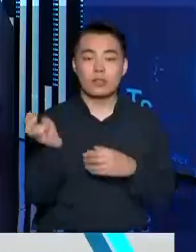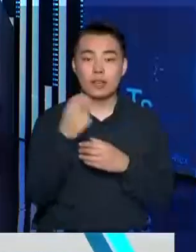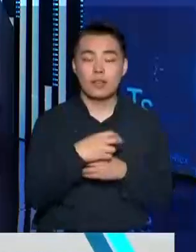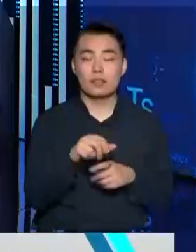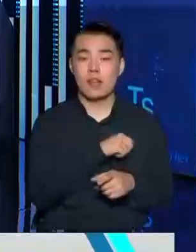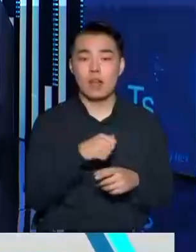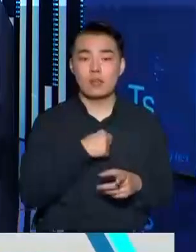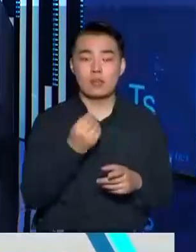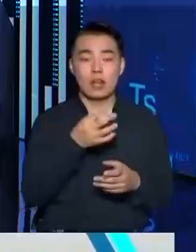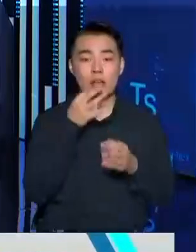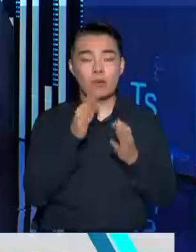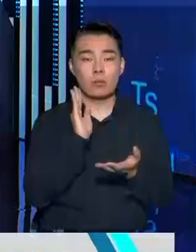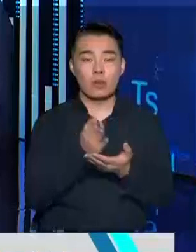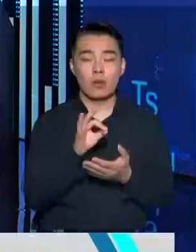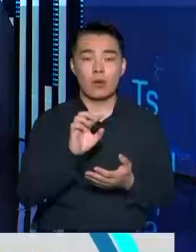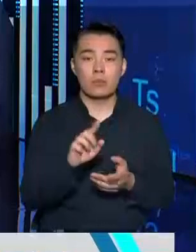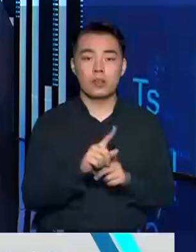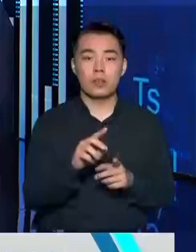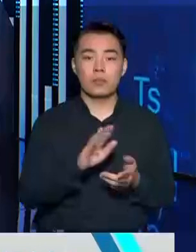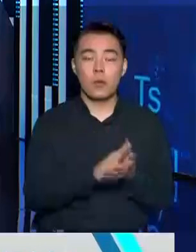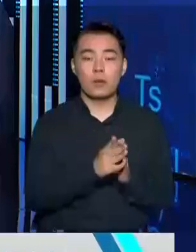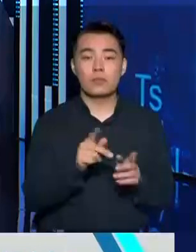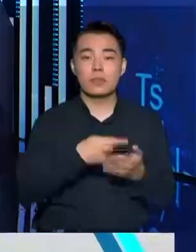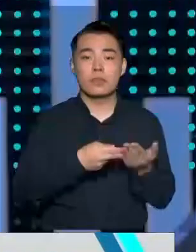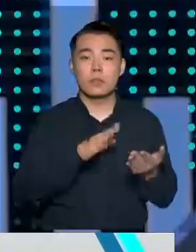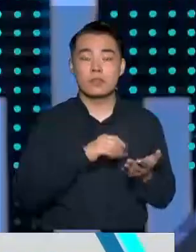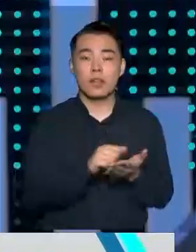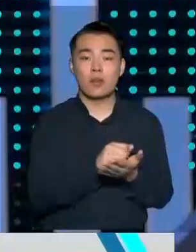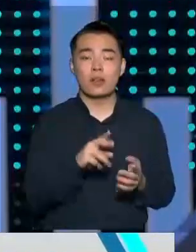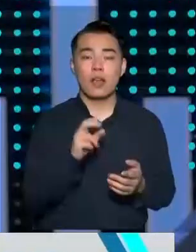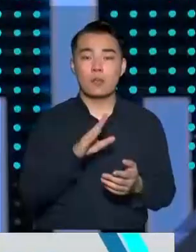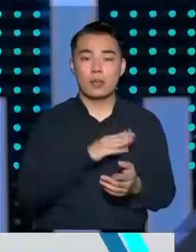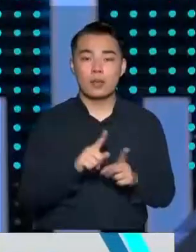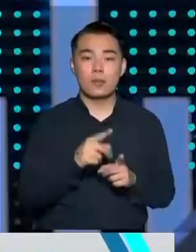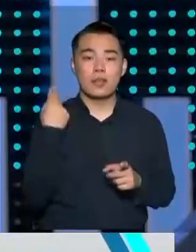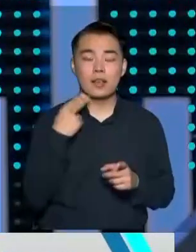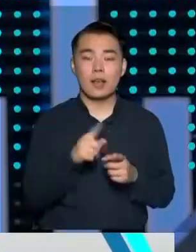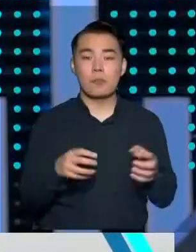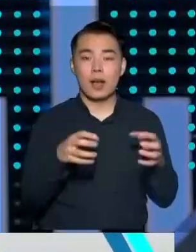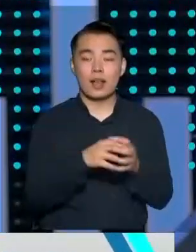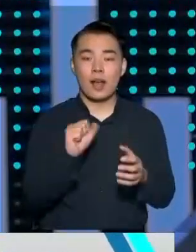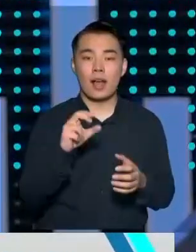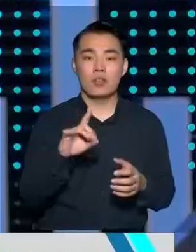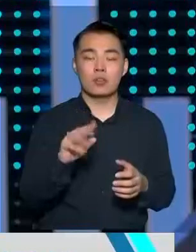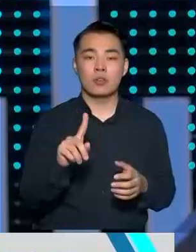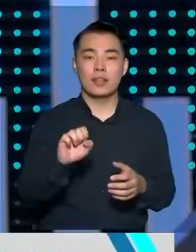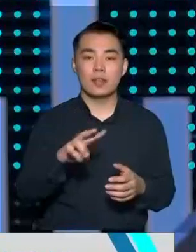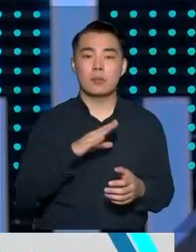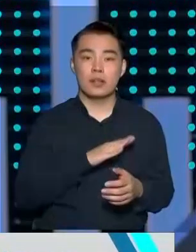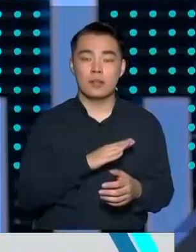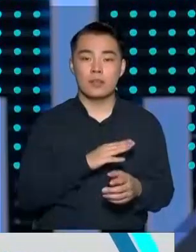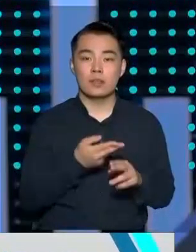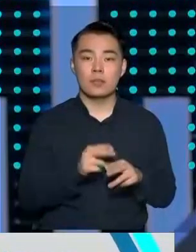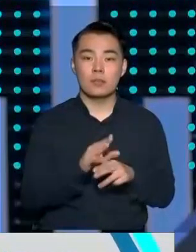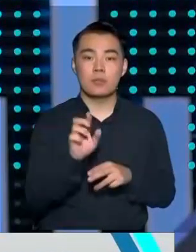Вот давайте подробнее поговорим об меморандуме, который был заключен с британской компанией AstraZeneca. Что он даст, о чем